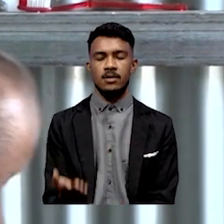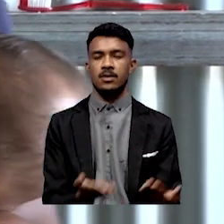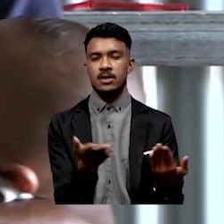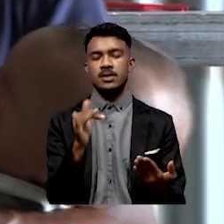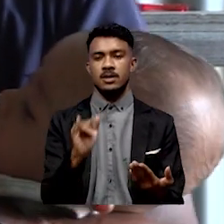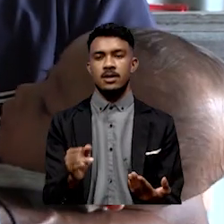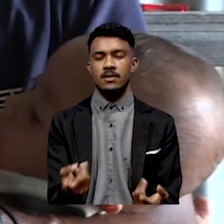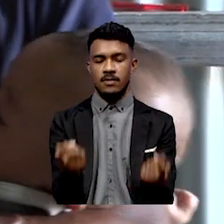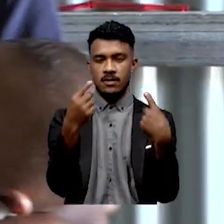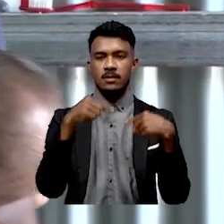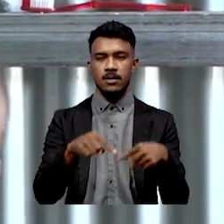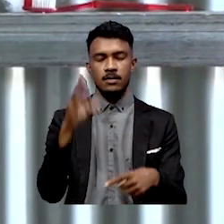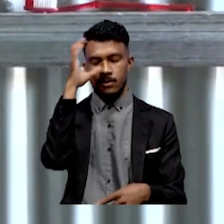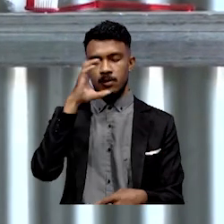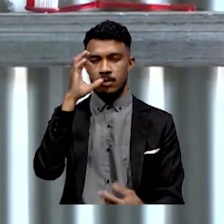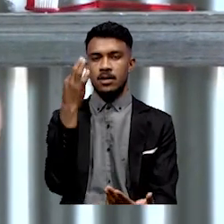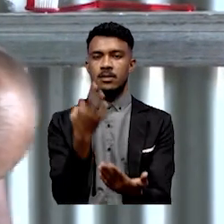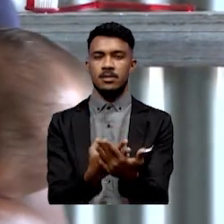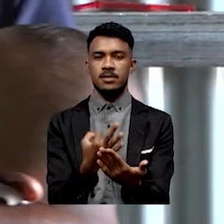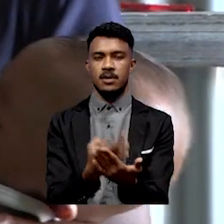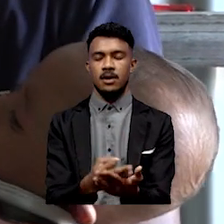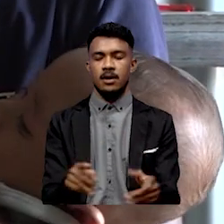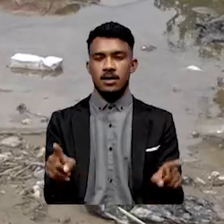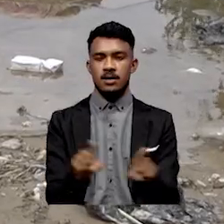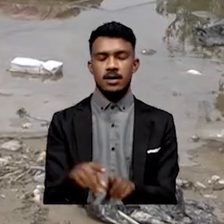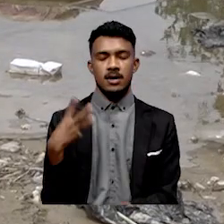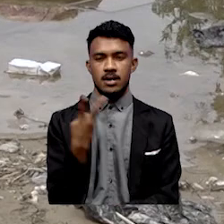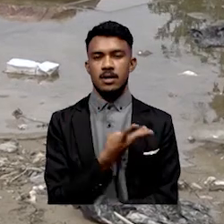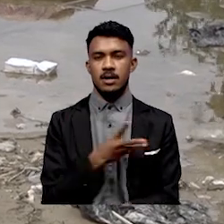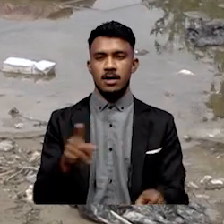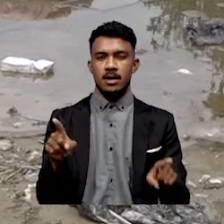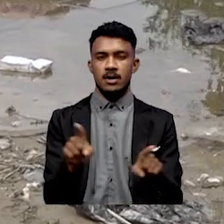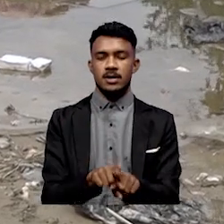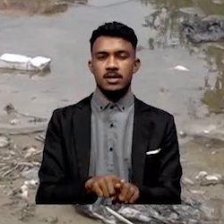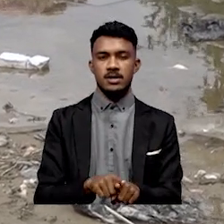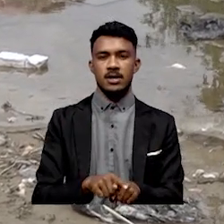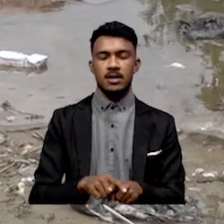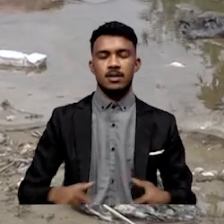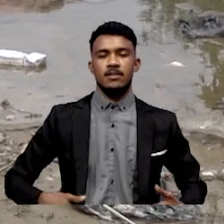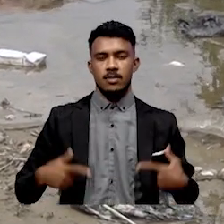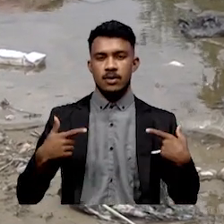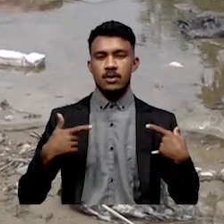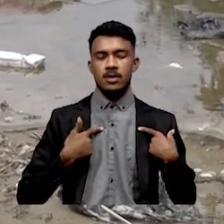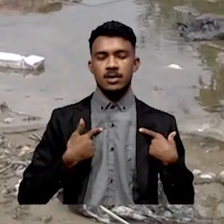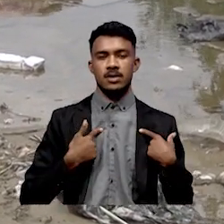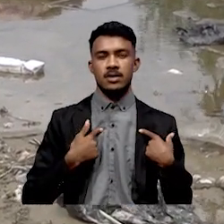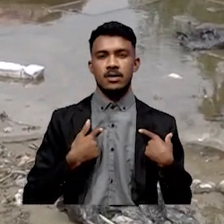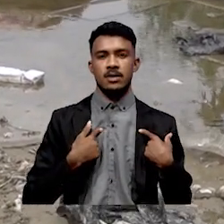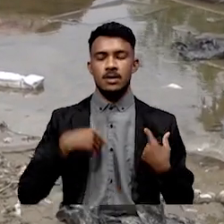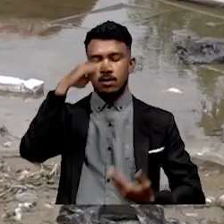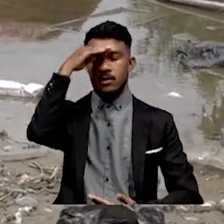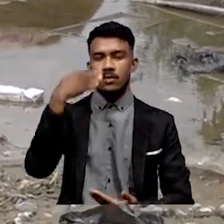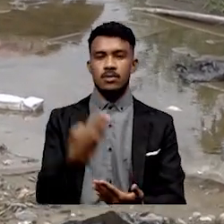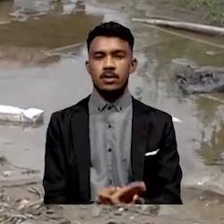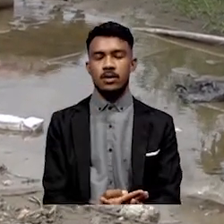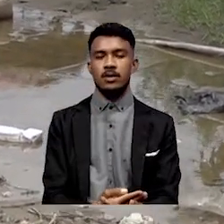filafal mai buko osan ne mos dia. Hansa ita mah hansa isi mursi itu. Nain tolu mah, nain hat